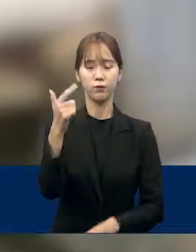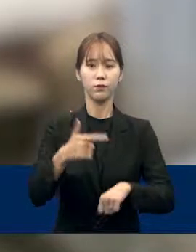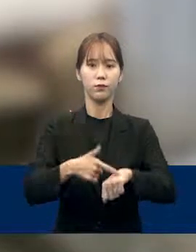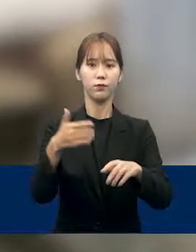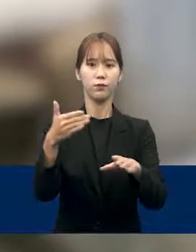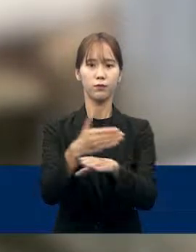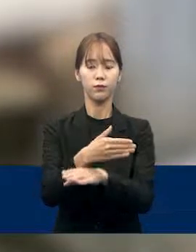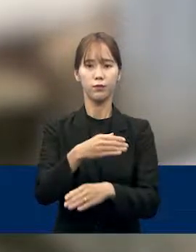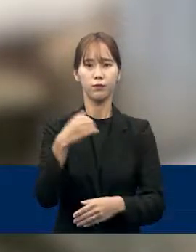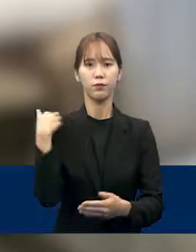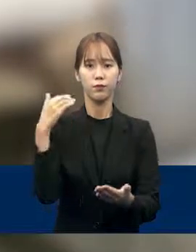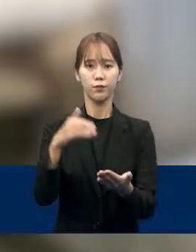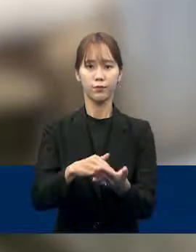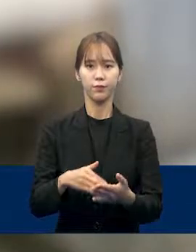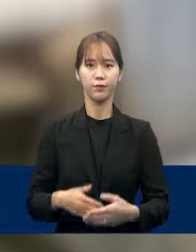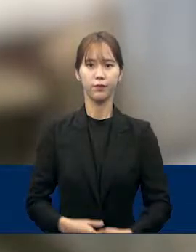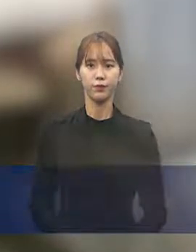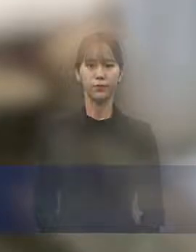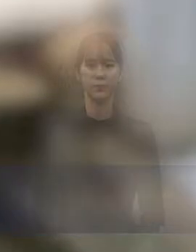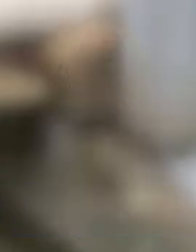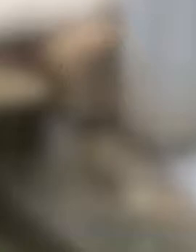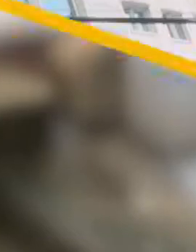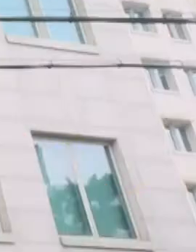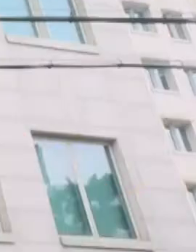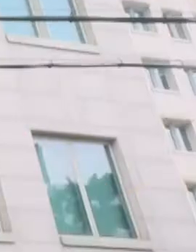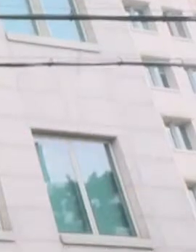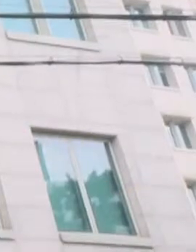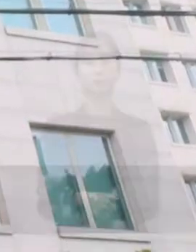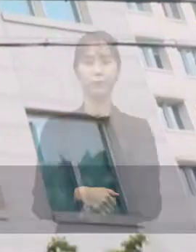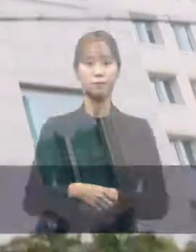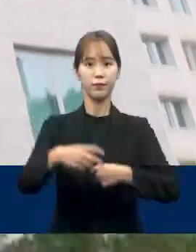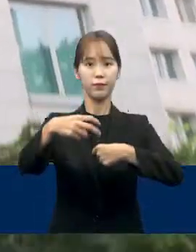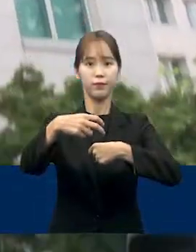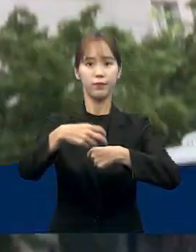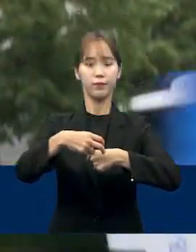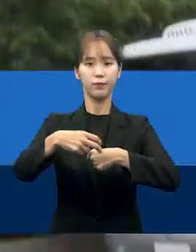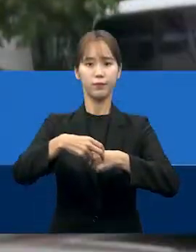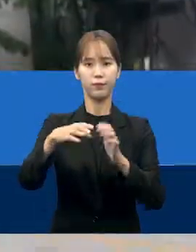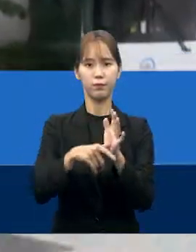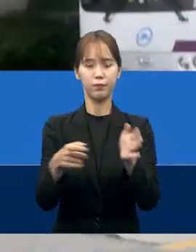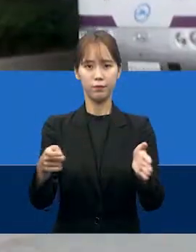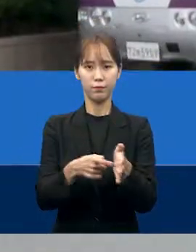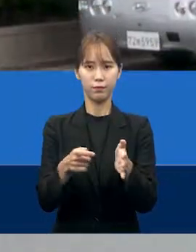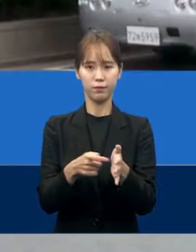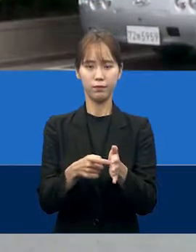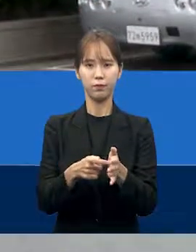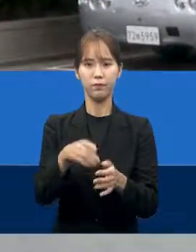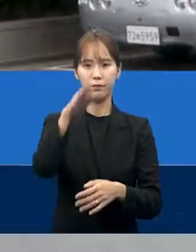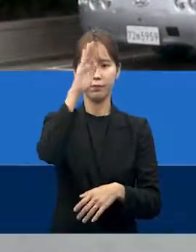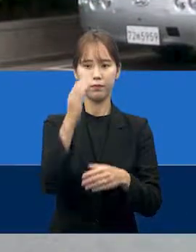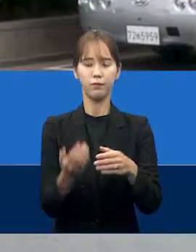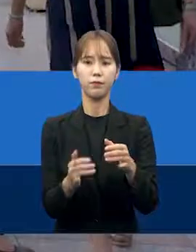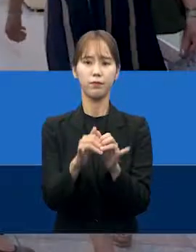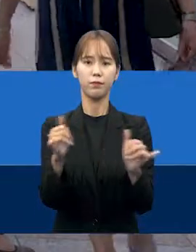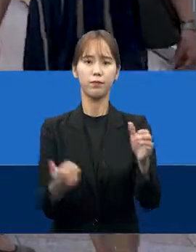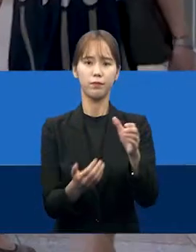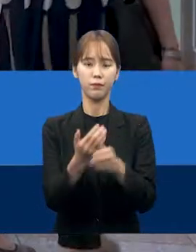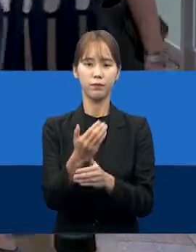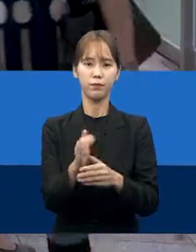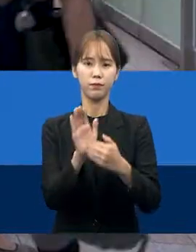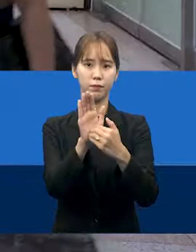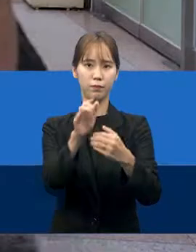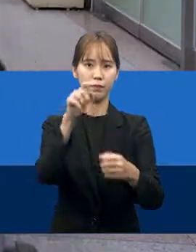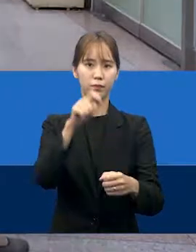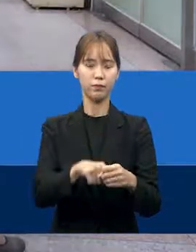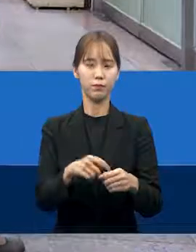오후 6시부터 정상 배출이 가능합니다. 보건소에서는 응급 환자 발생에 대비해 당직 의료기관과